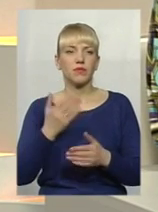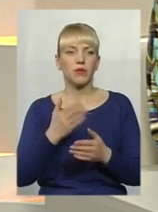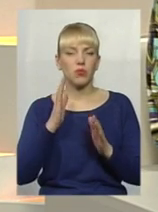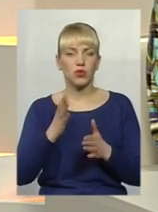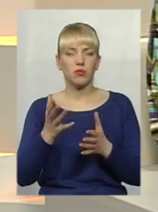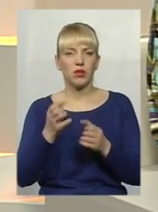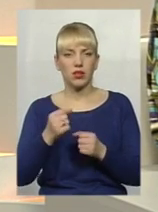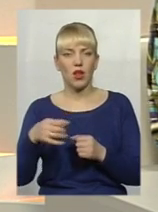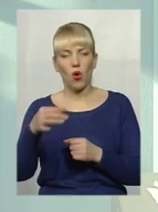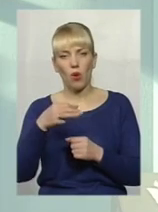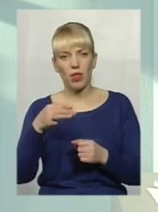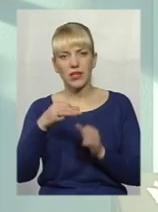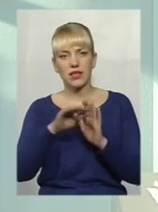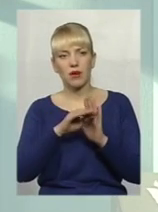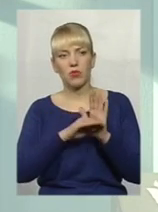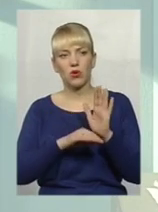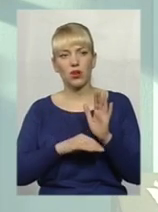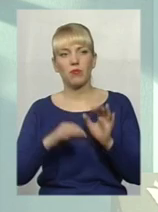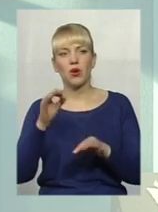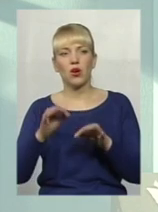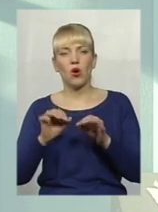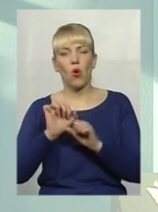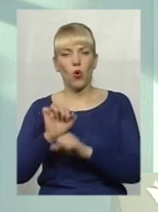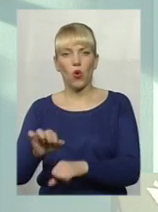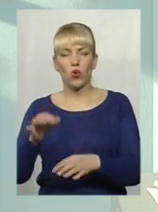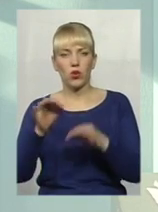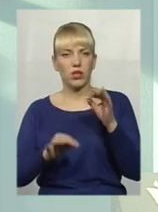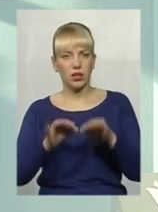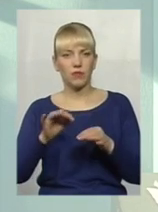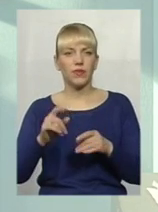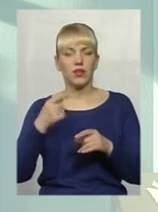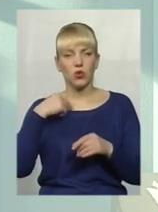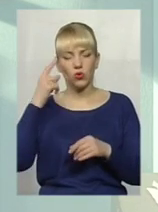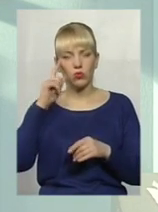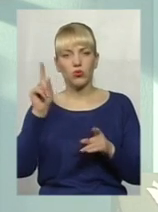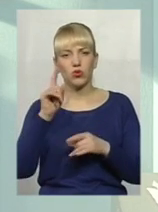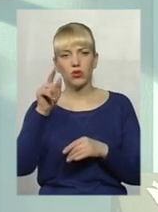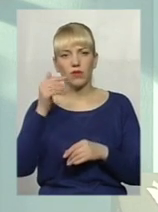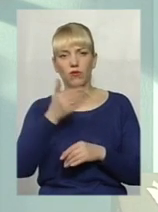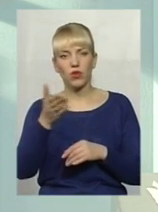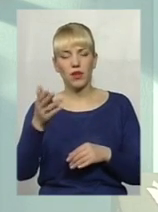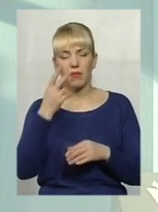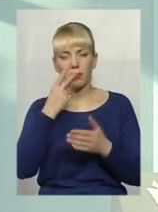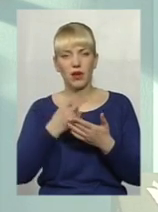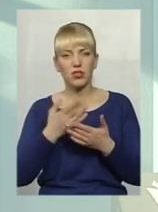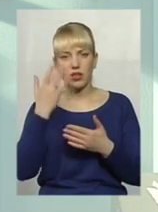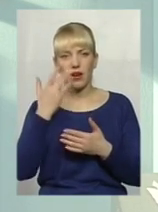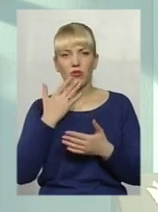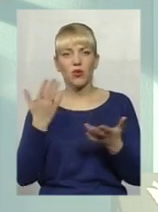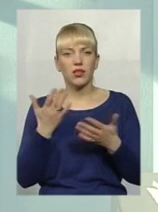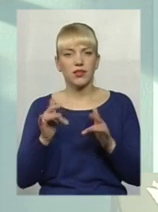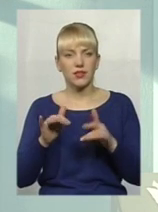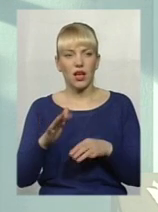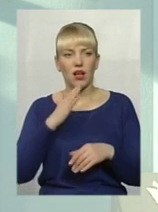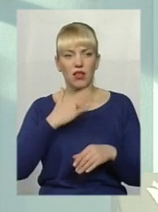прийнята на сесії обласна програма охорони навколишнього природного середовища. Я думаю, що вони там передбачили якийсь захід. А в нашій програмі